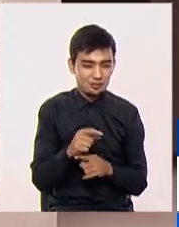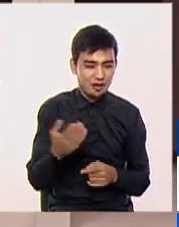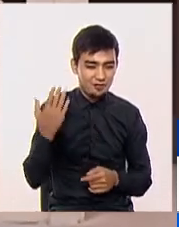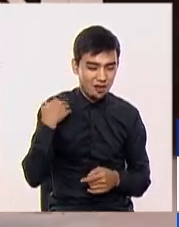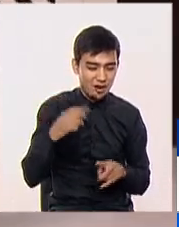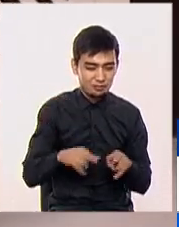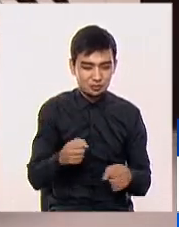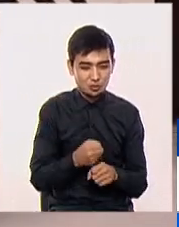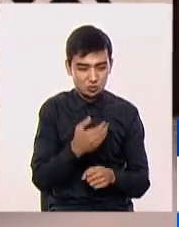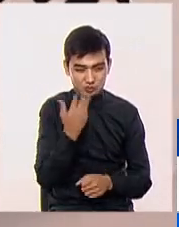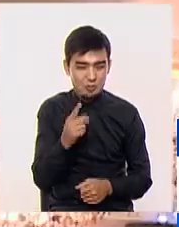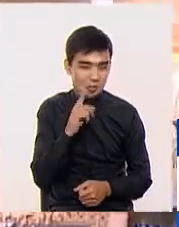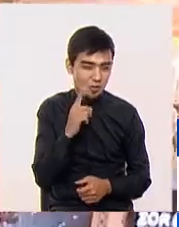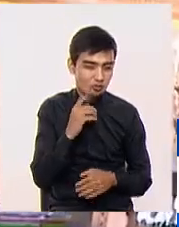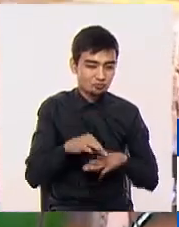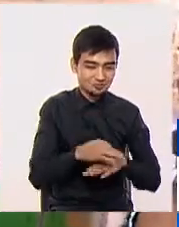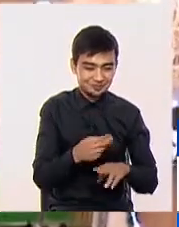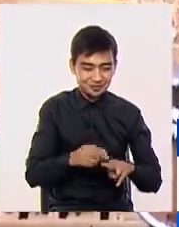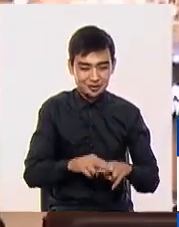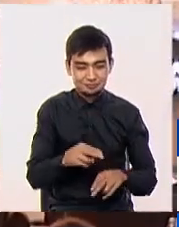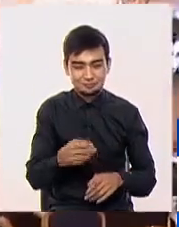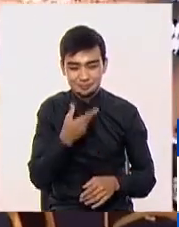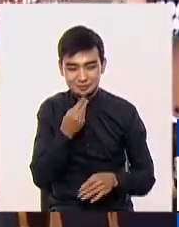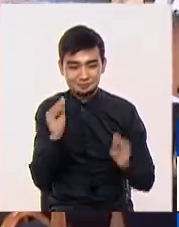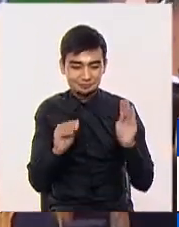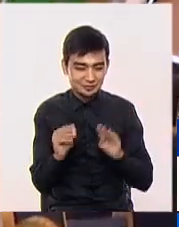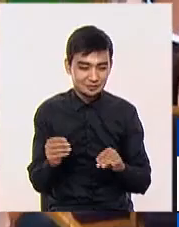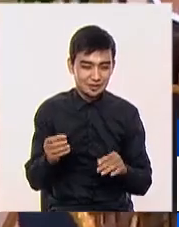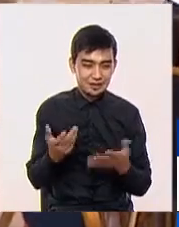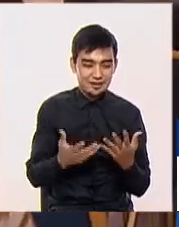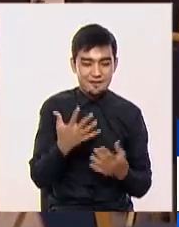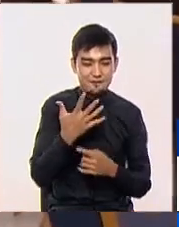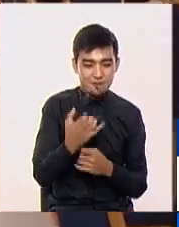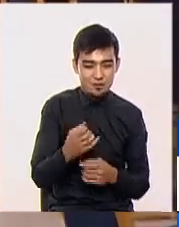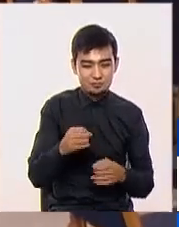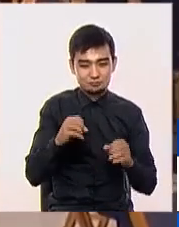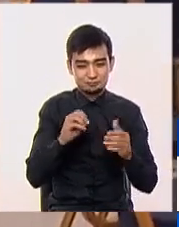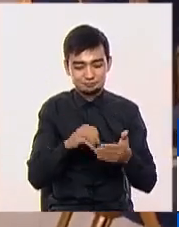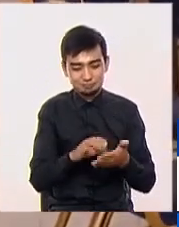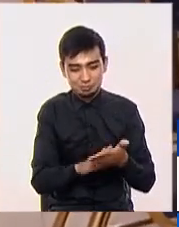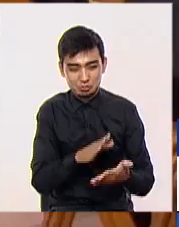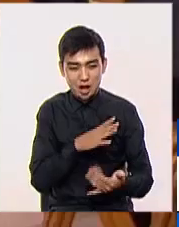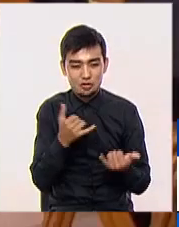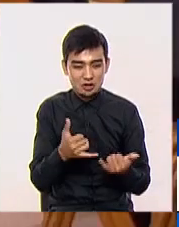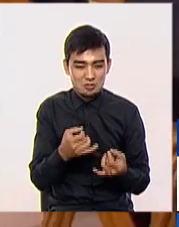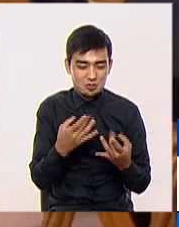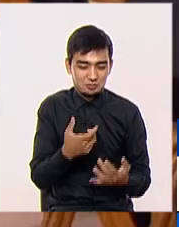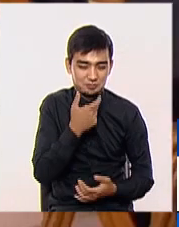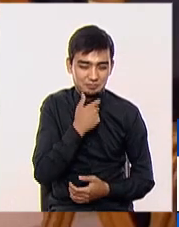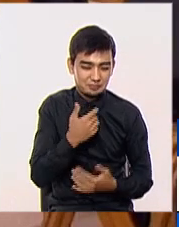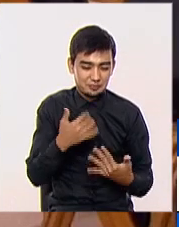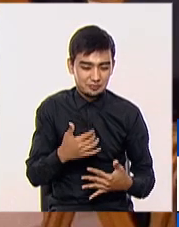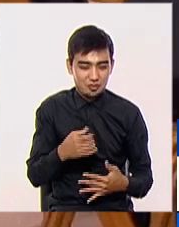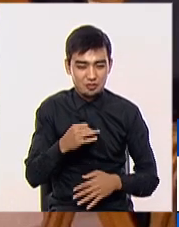Если раньше молодожены, например, приглашали дизайнеров, оформителей, устанавливали фотозону, то сейчас устраивают торжества поскромнее.